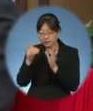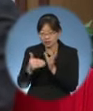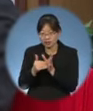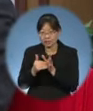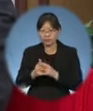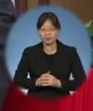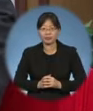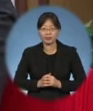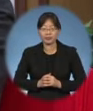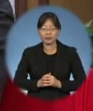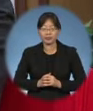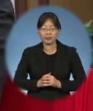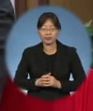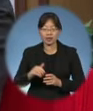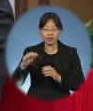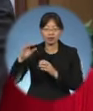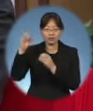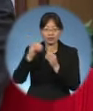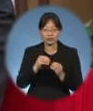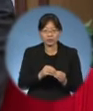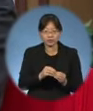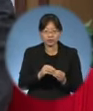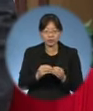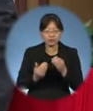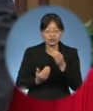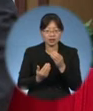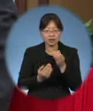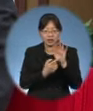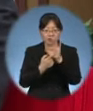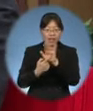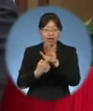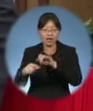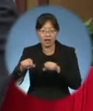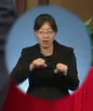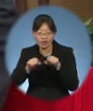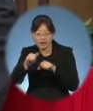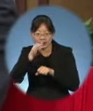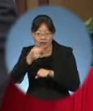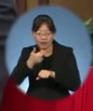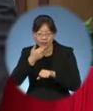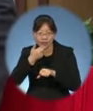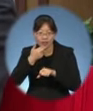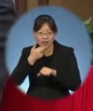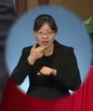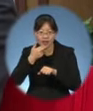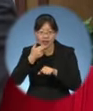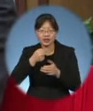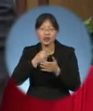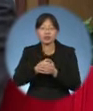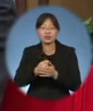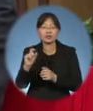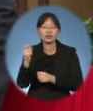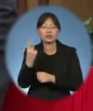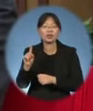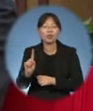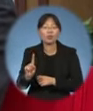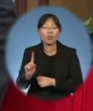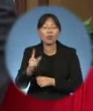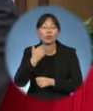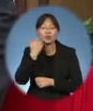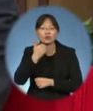있습니다. 무슨 뜻이죠? 그건? 유전자가 발현될 거냐 말 거냐를 결정하는 아하. 유전 발현의